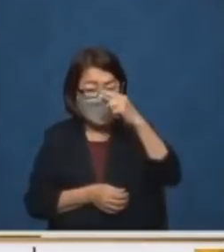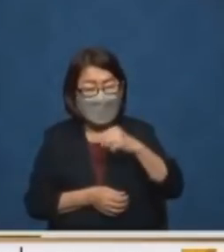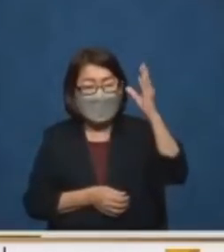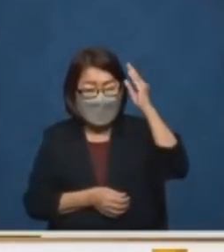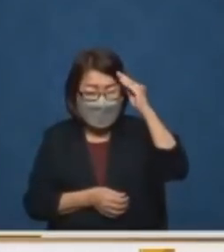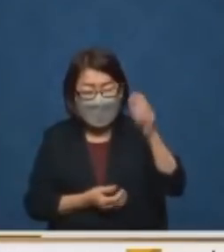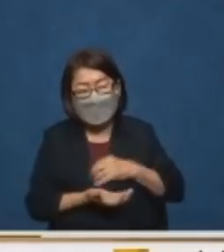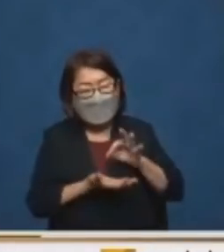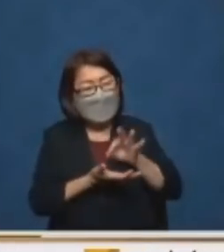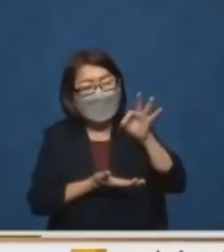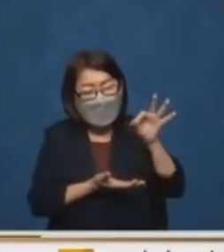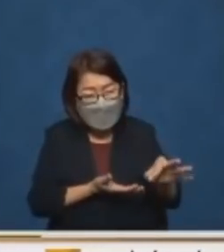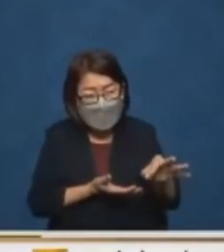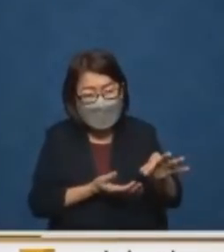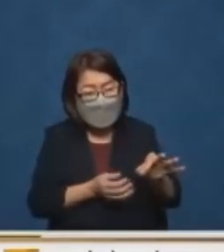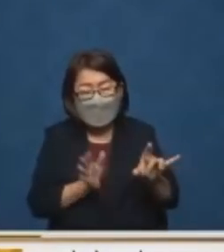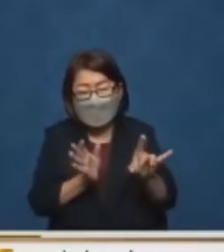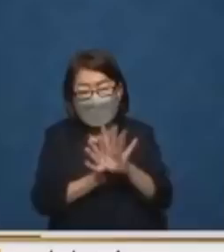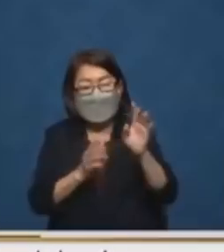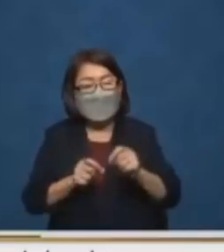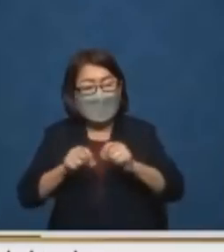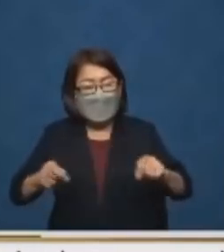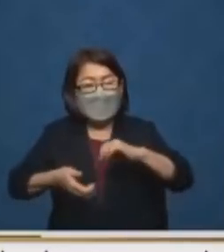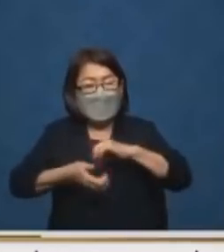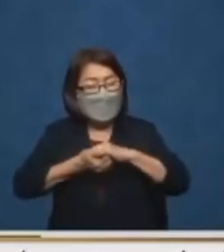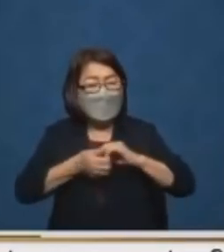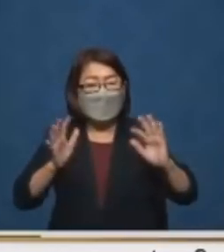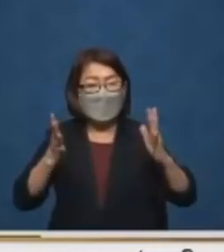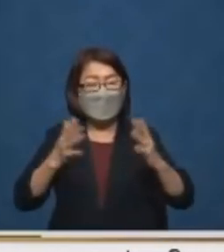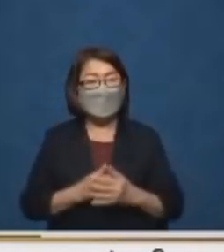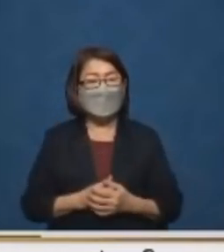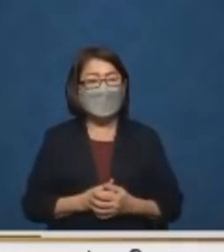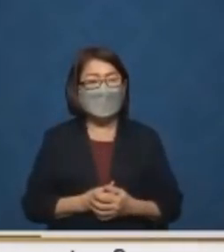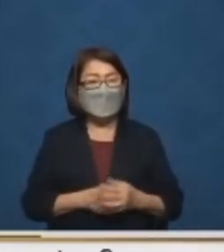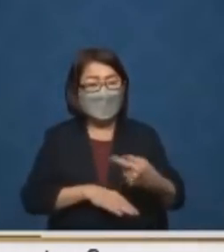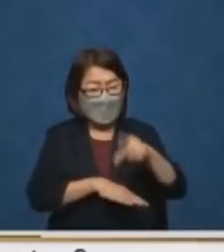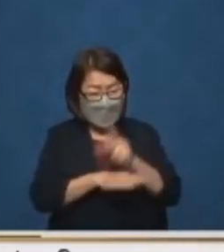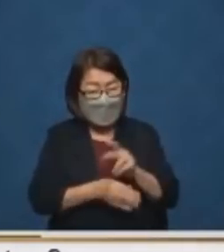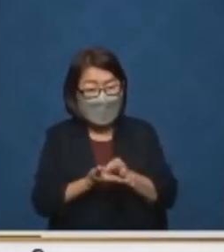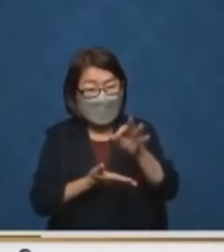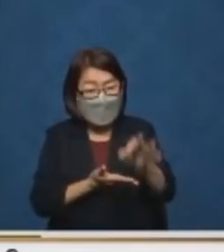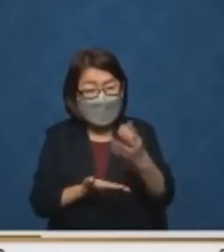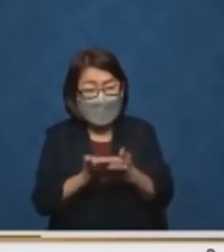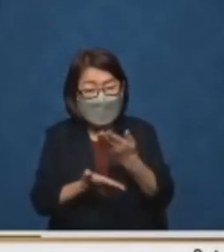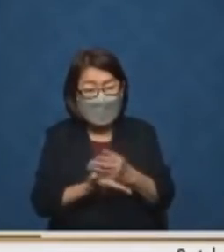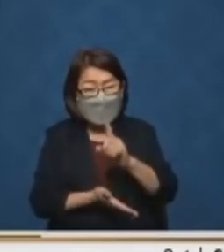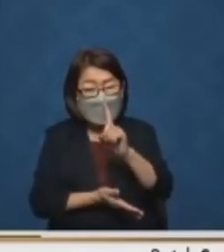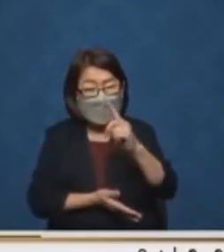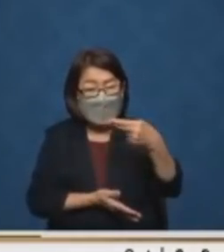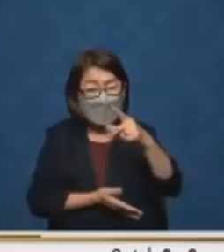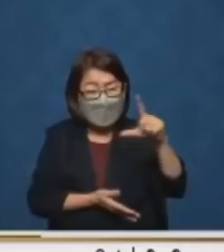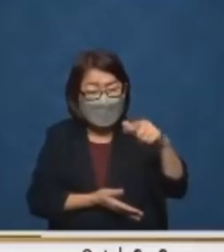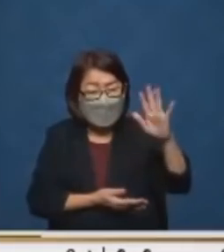ะจดซื้อเป็ครั้งขาวโดยไม่ได้ลงนามในสัญญาจ้าง ชานประทานครั ซื้อของเปน 10 ล้านไม่มีการลงนาม